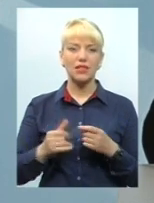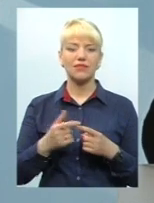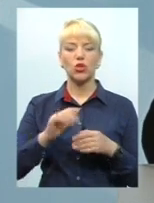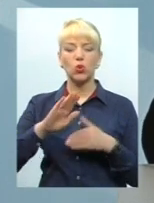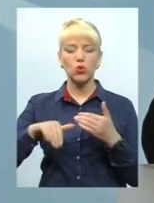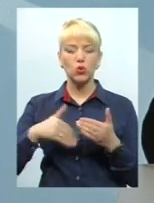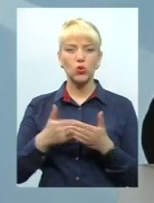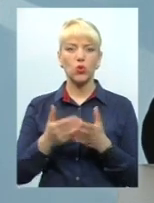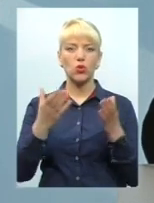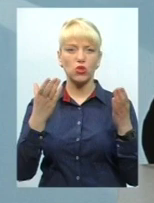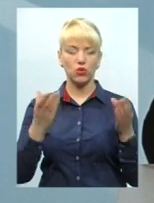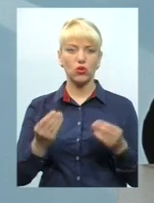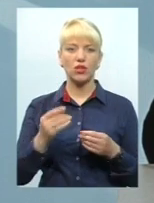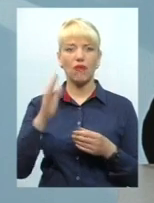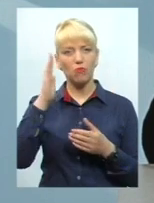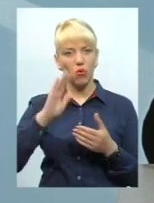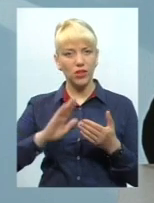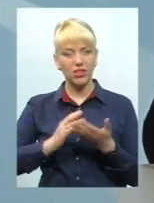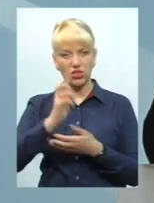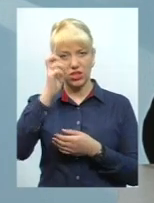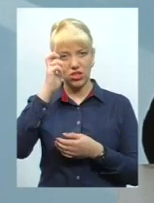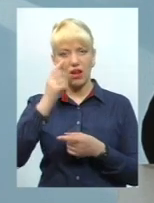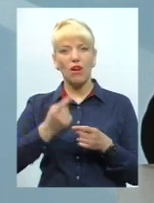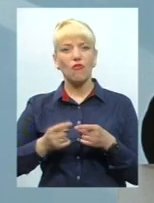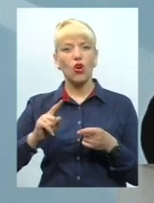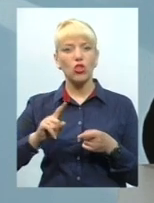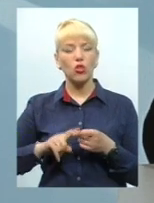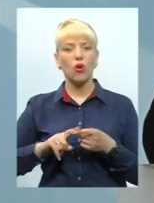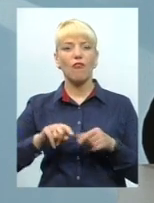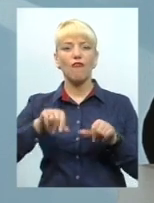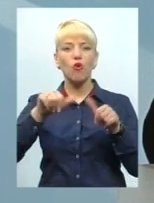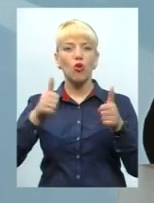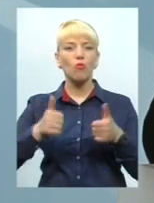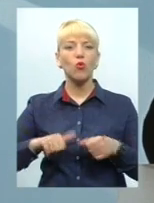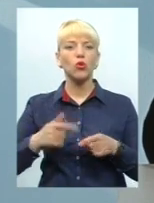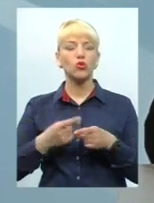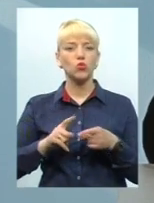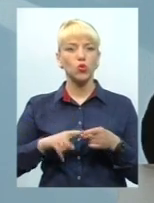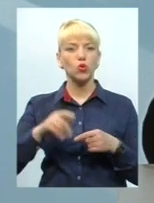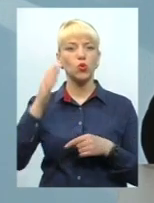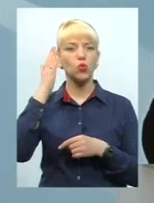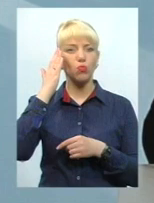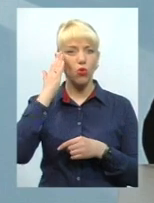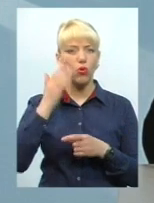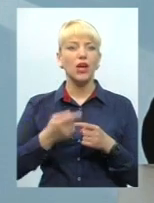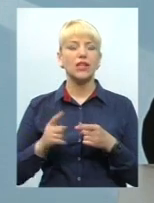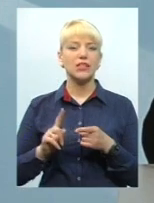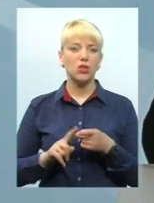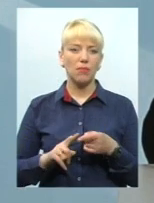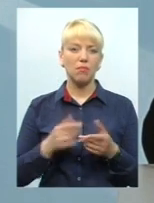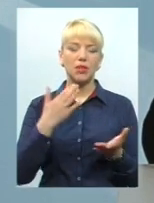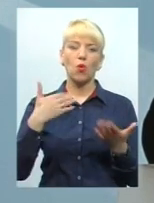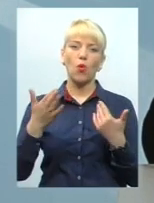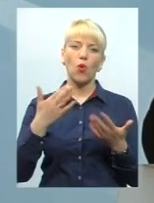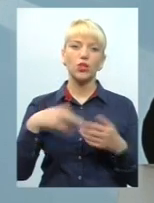житті держави, воно формує от цю думку, можна сказати, формує підходи